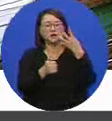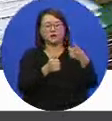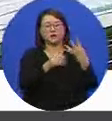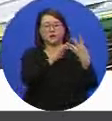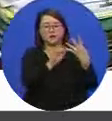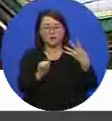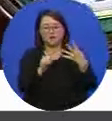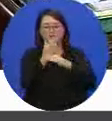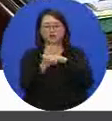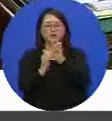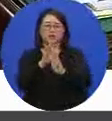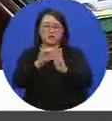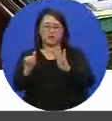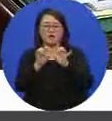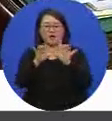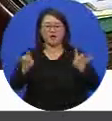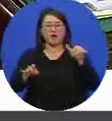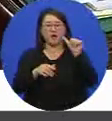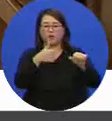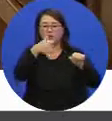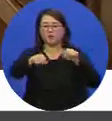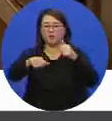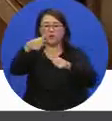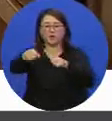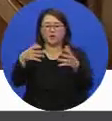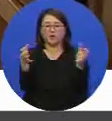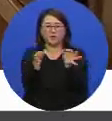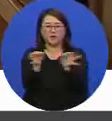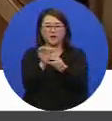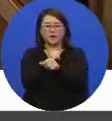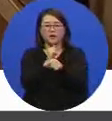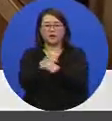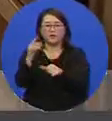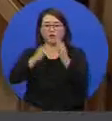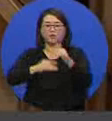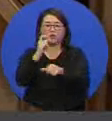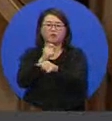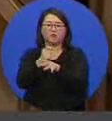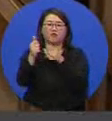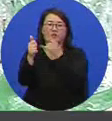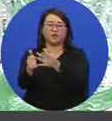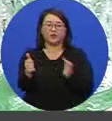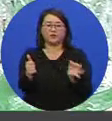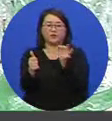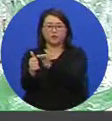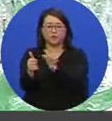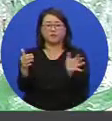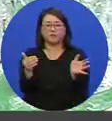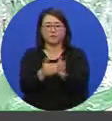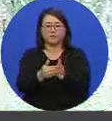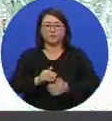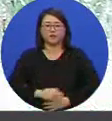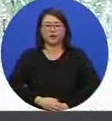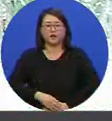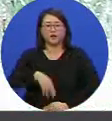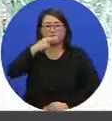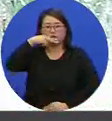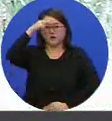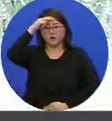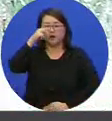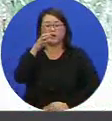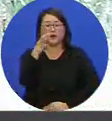각각 5만 원씩 15만 원을 모아 뒤늦게 술값을 계산한 공무원에게 전달했습니다. 술값은 당시에는